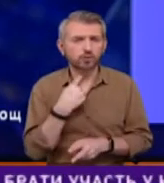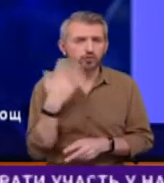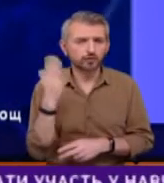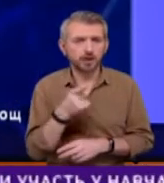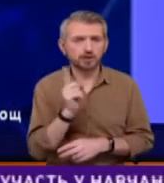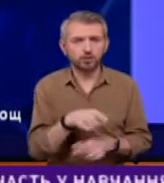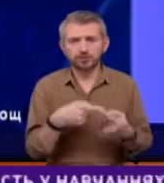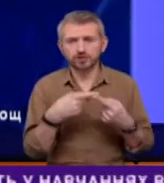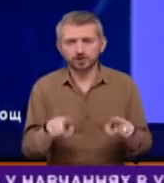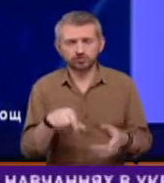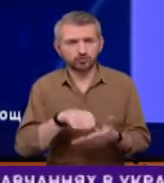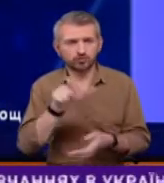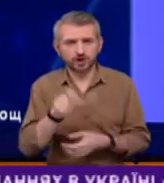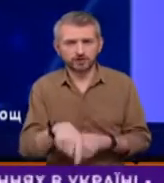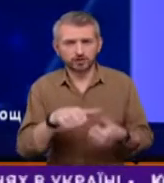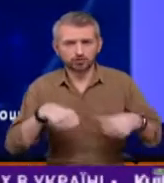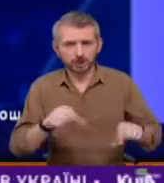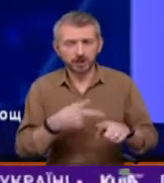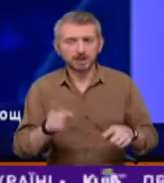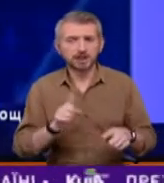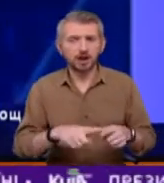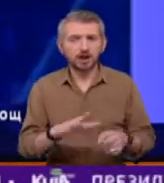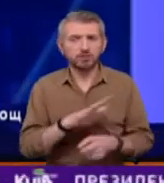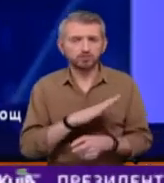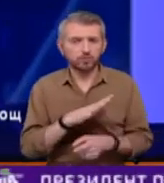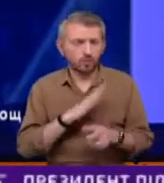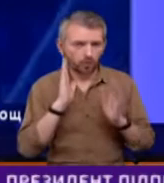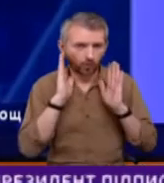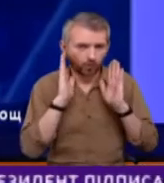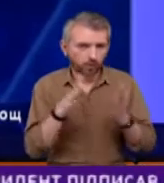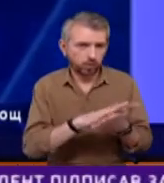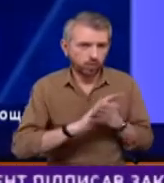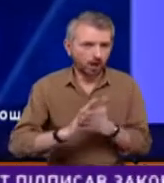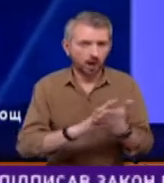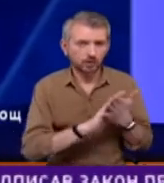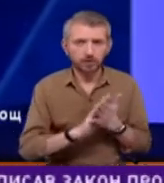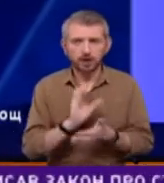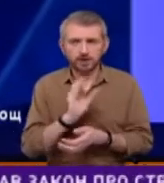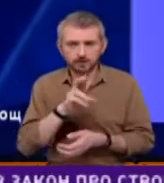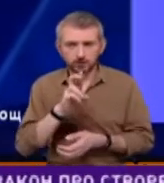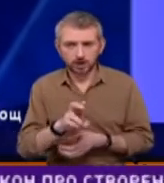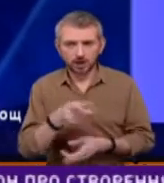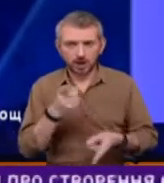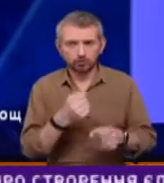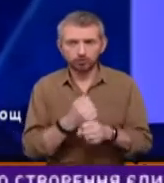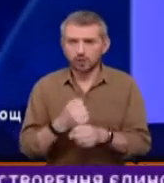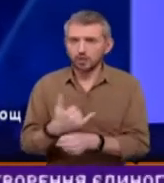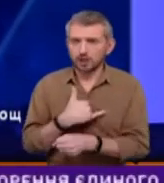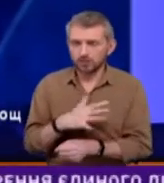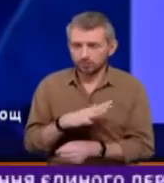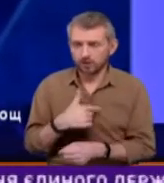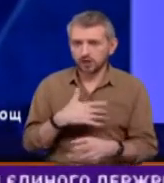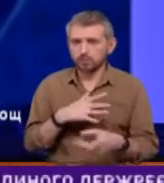чи інший учасник журі. Це було кулуарно. А СТБ реально зробили? У нас ж було це. Я був